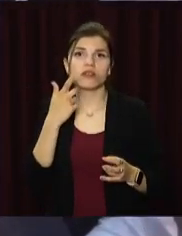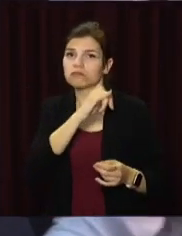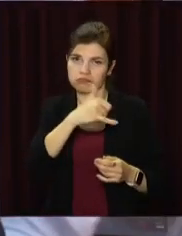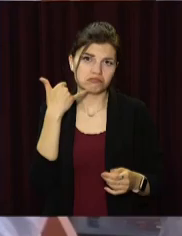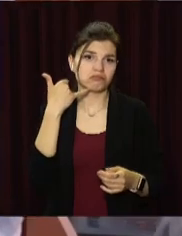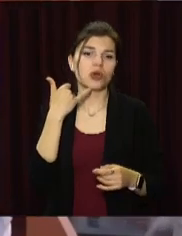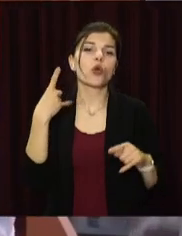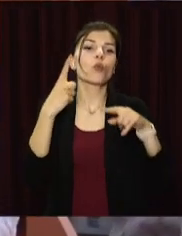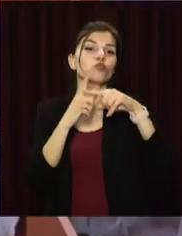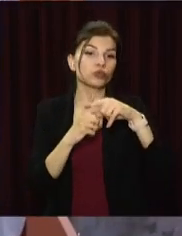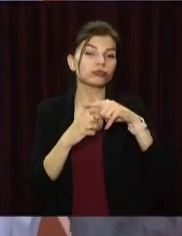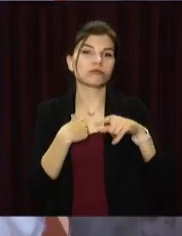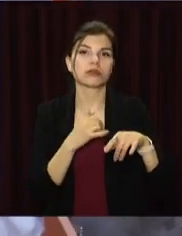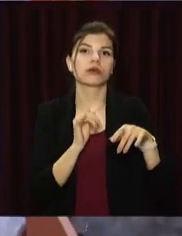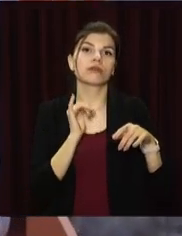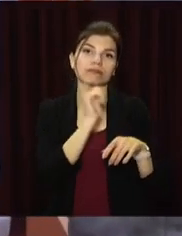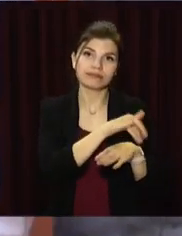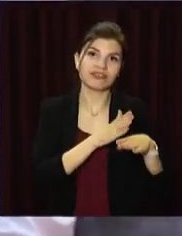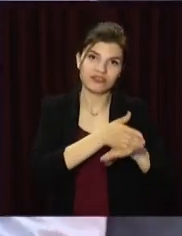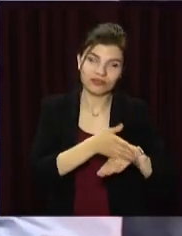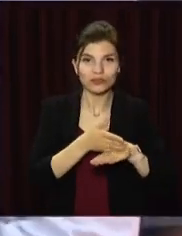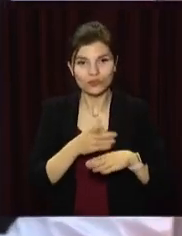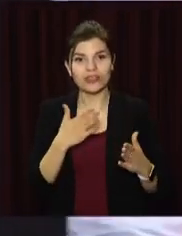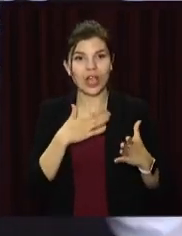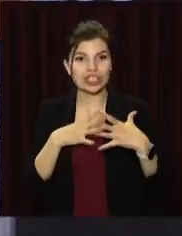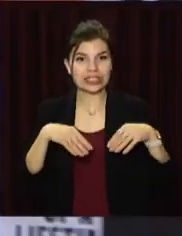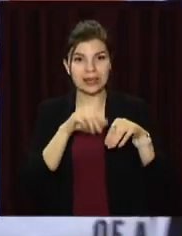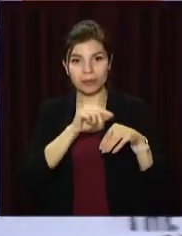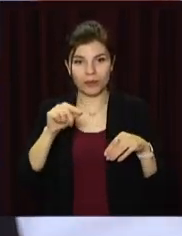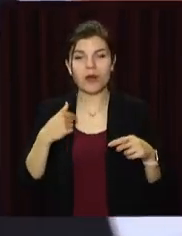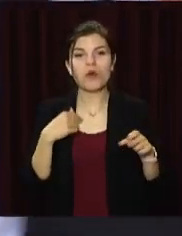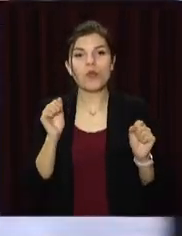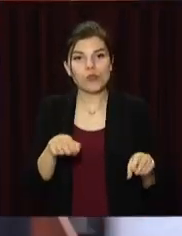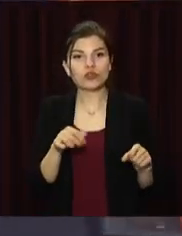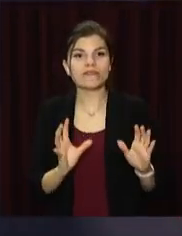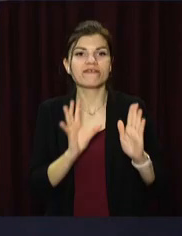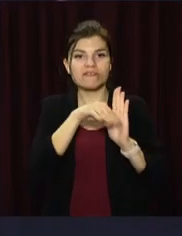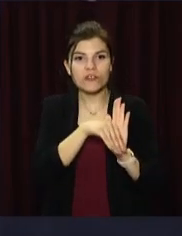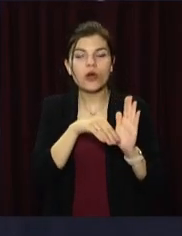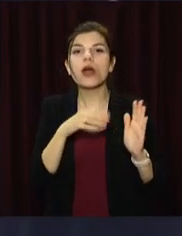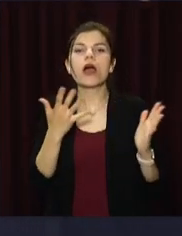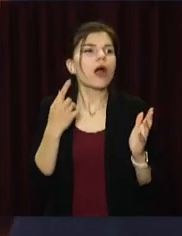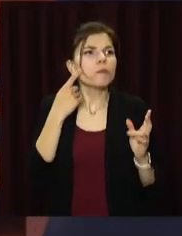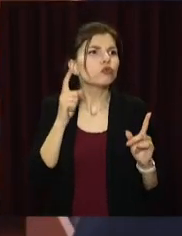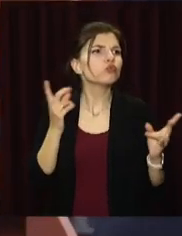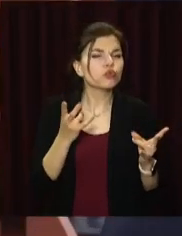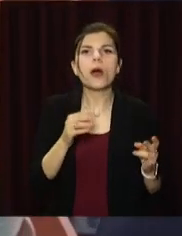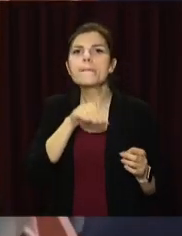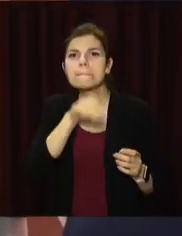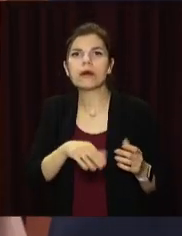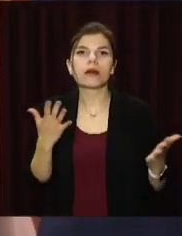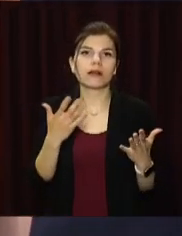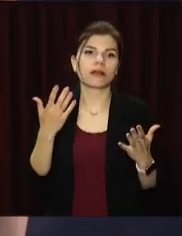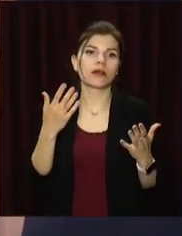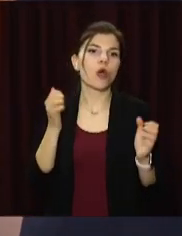телефонують. Плюс ми відвідуємо наші сім'ї. А ми можемо залучати фахівців, яким